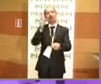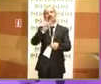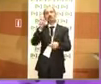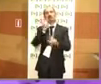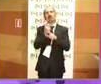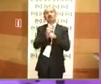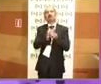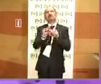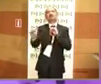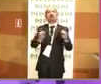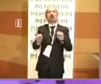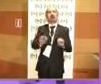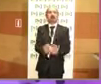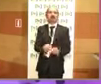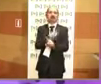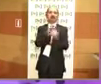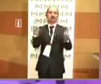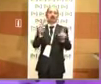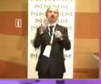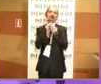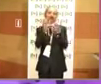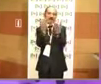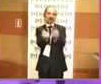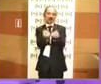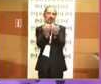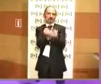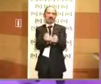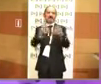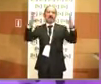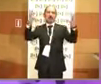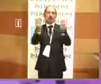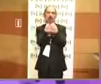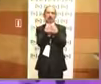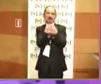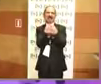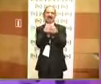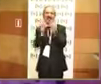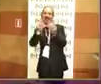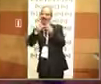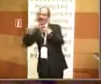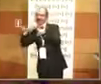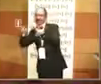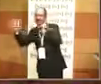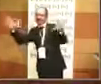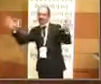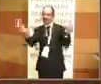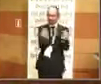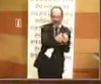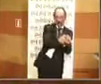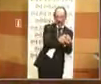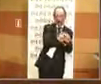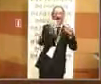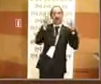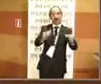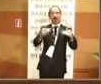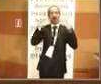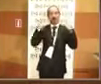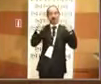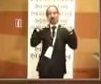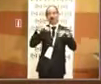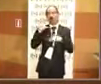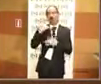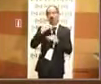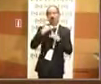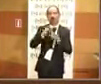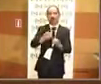fare schemini, bisogna fare la sostanza del problema, unire le differenze è la missione. E allora